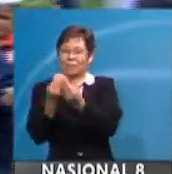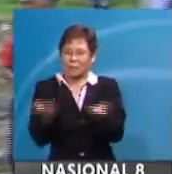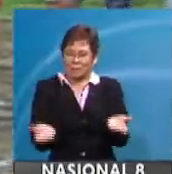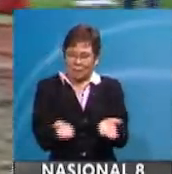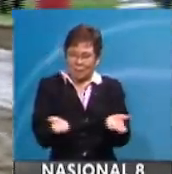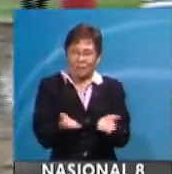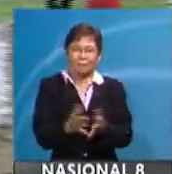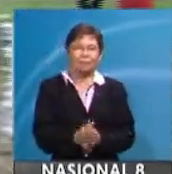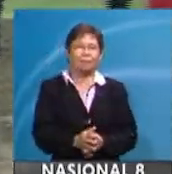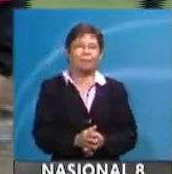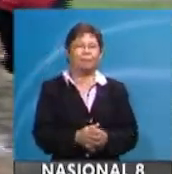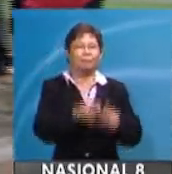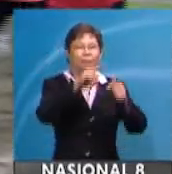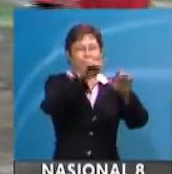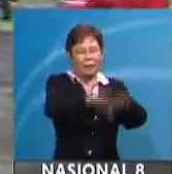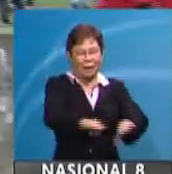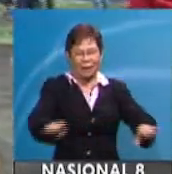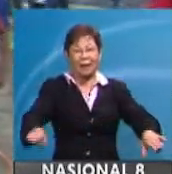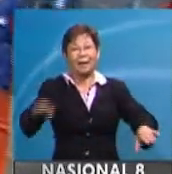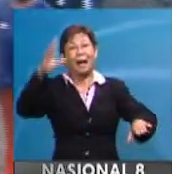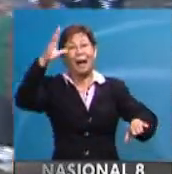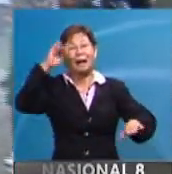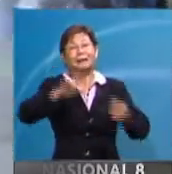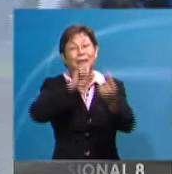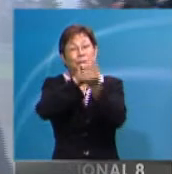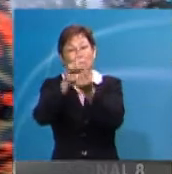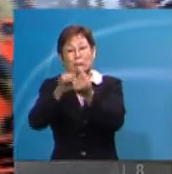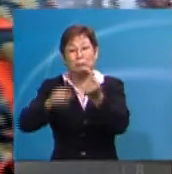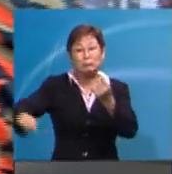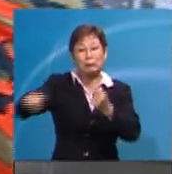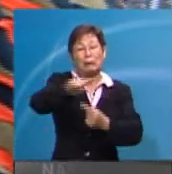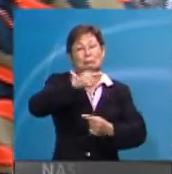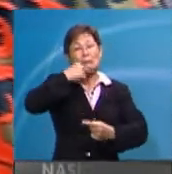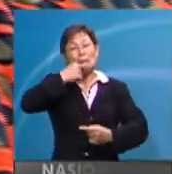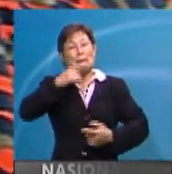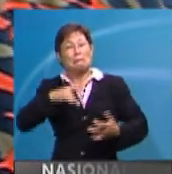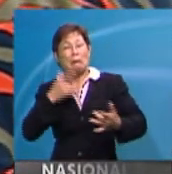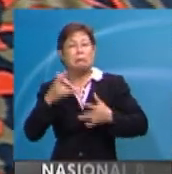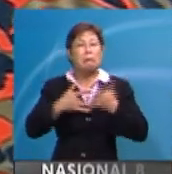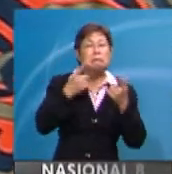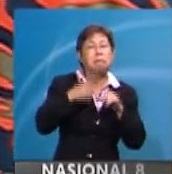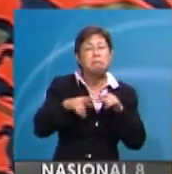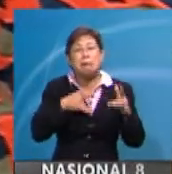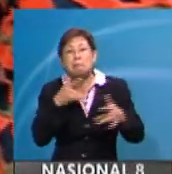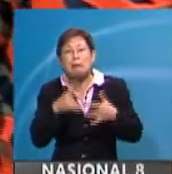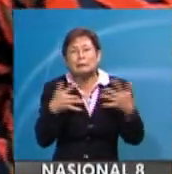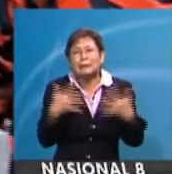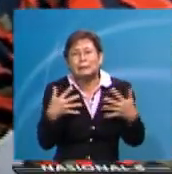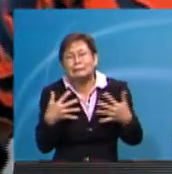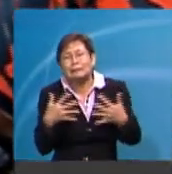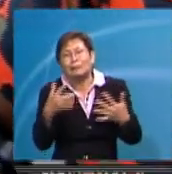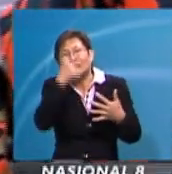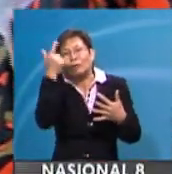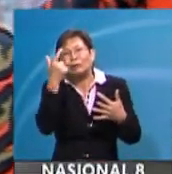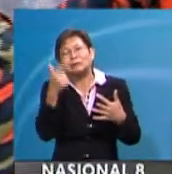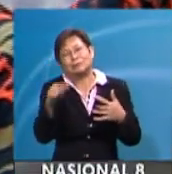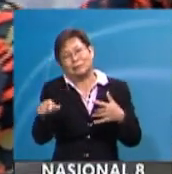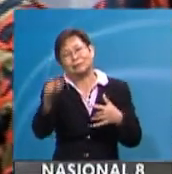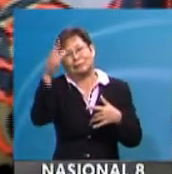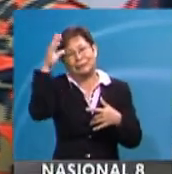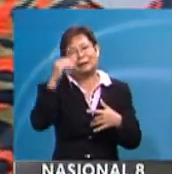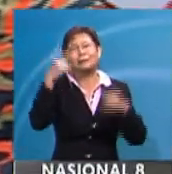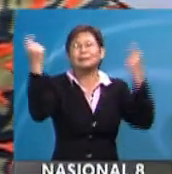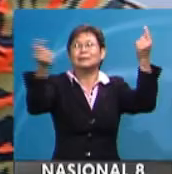masyarakatempat beberapa kanak-kanak lelaki yang ditemui masing-masing melahirkan pelbagai perasaan iitu gementar kerana sebagai lelaki